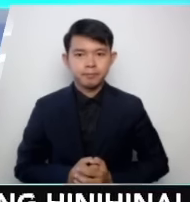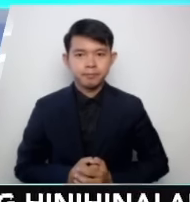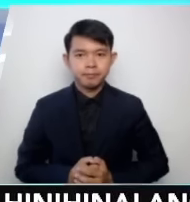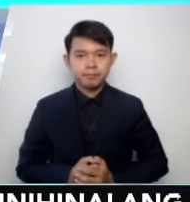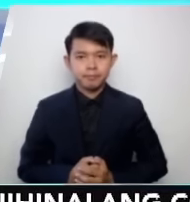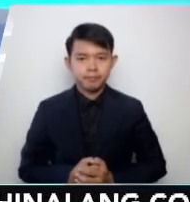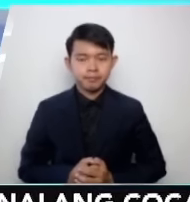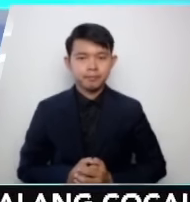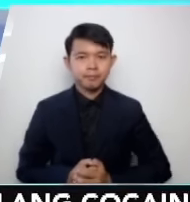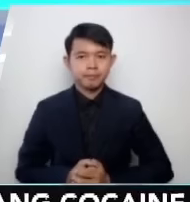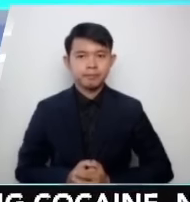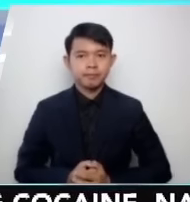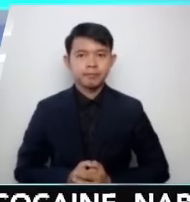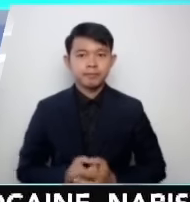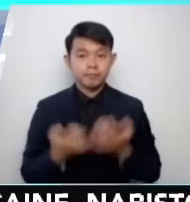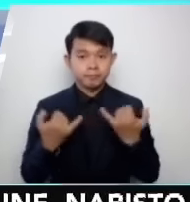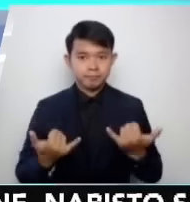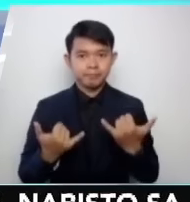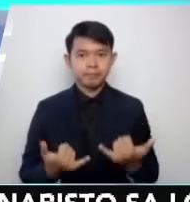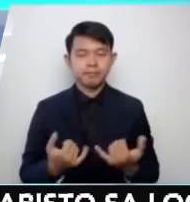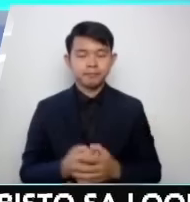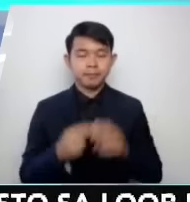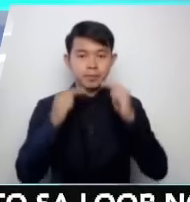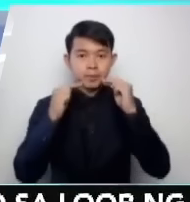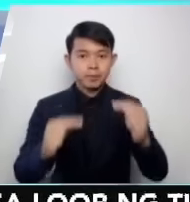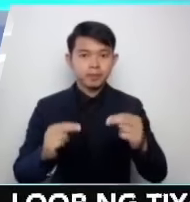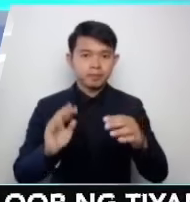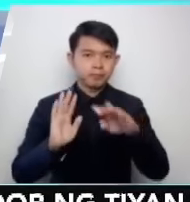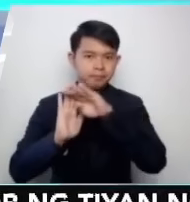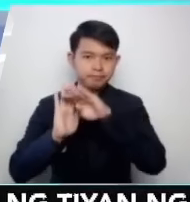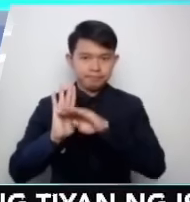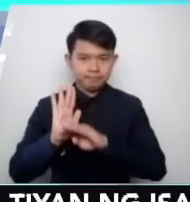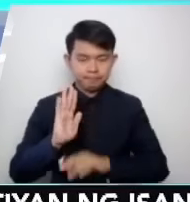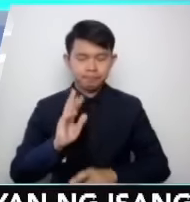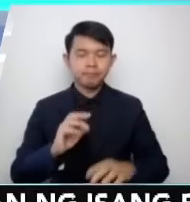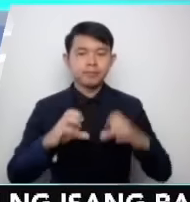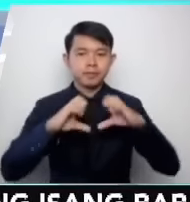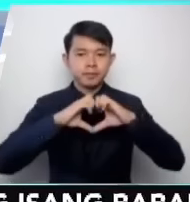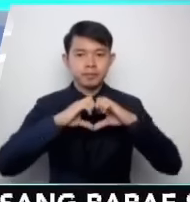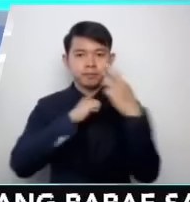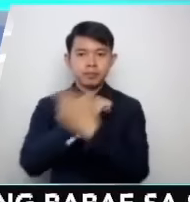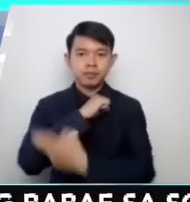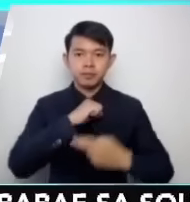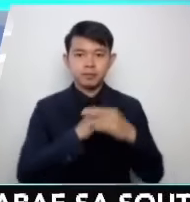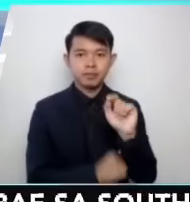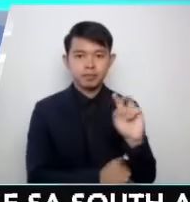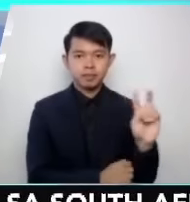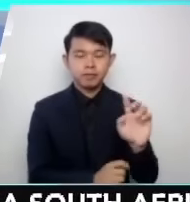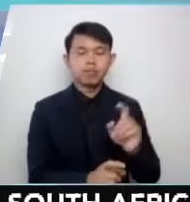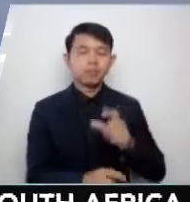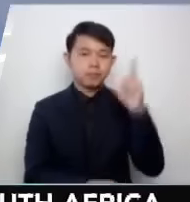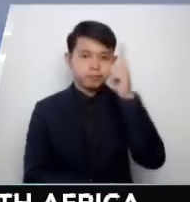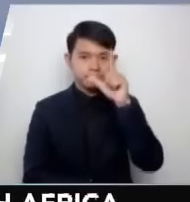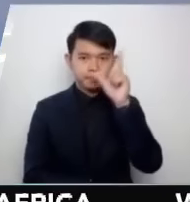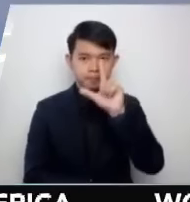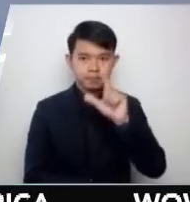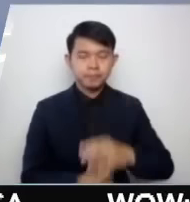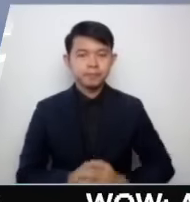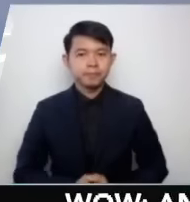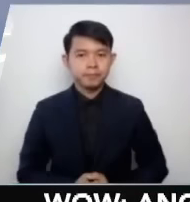Oras na para sa mainit na balita ng GMA Regional TV mula sa Luzon. Kasama si Chris Zuniga. Chris?